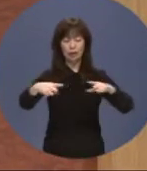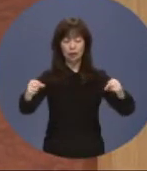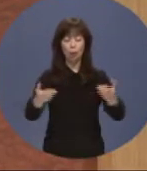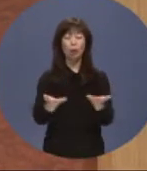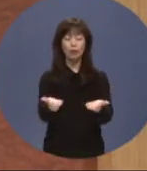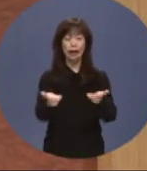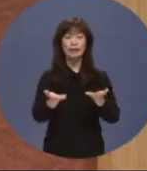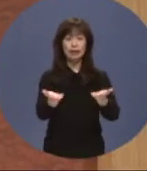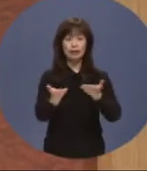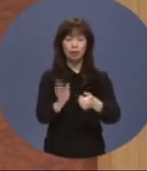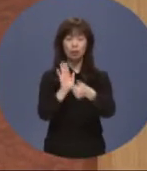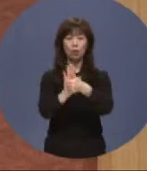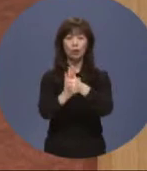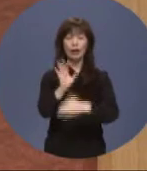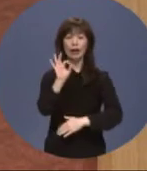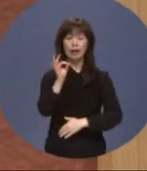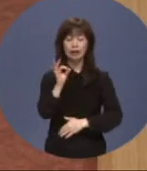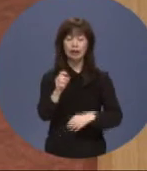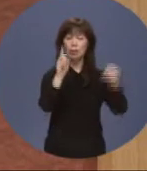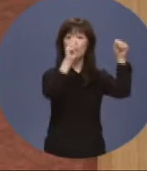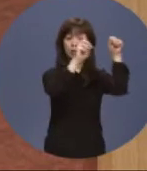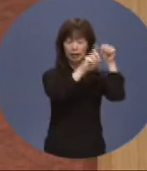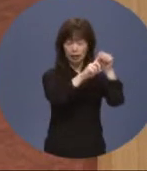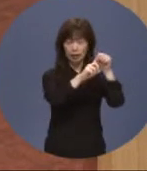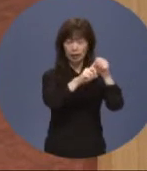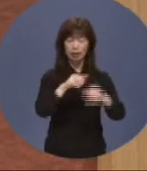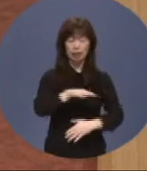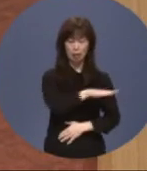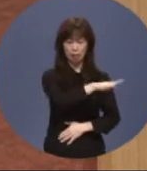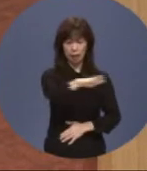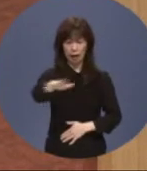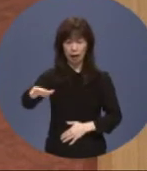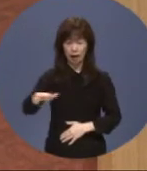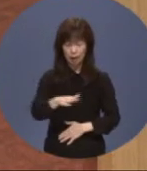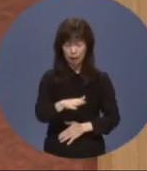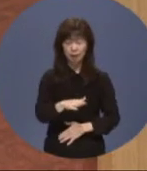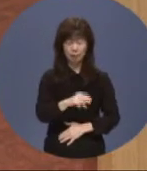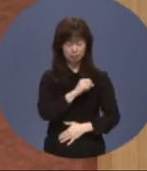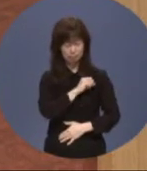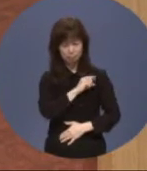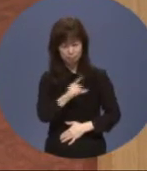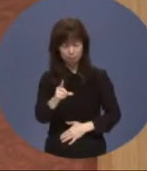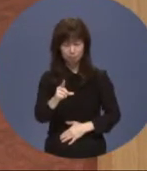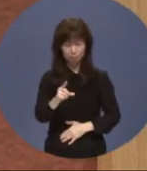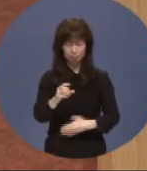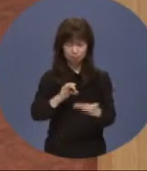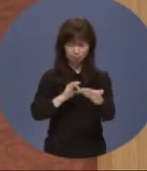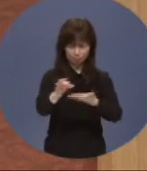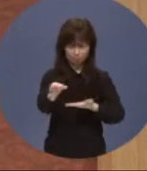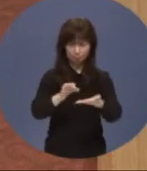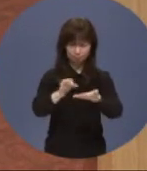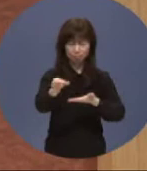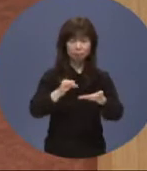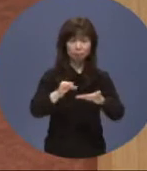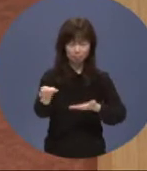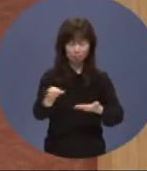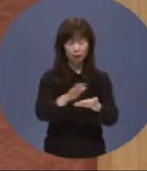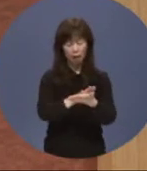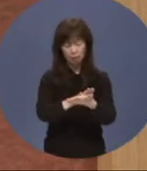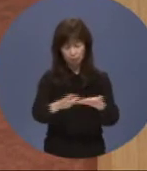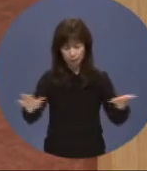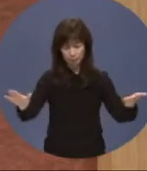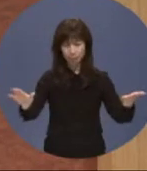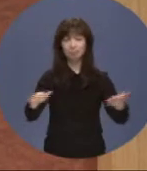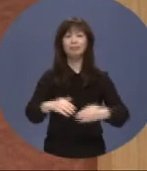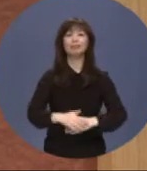日本大震災の義援金に充てられるとあって、皆さんは積極的に購入し完売とな